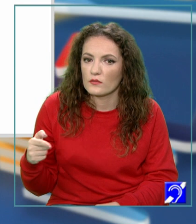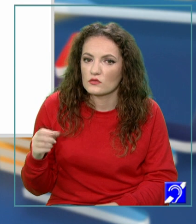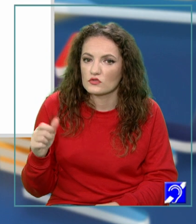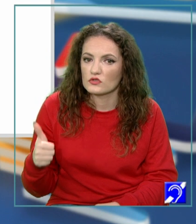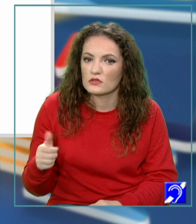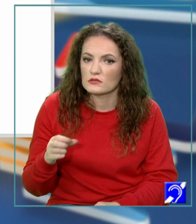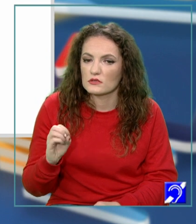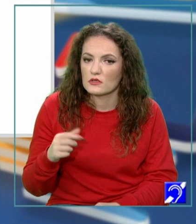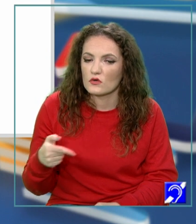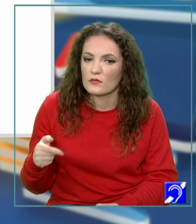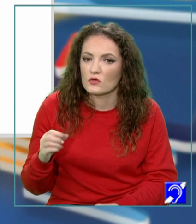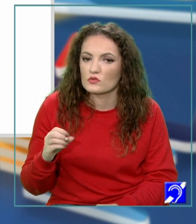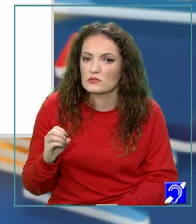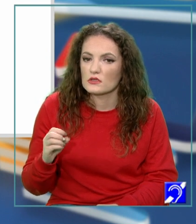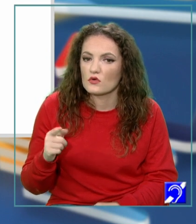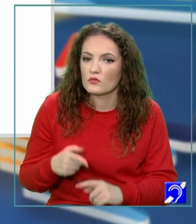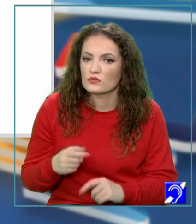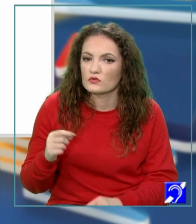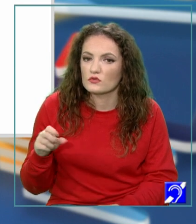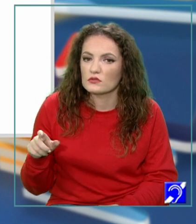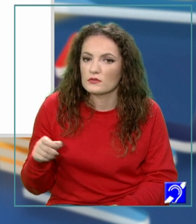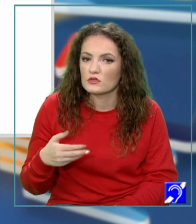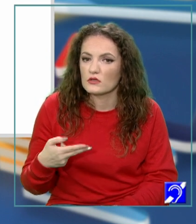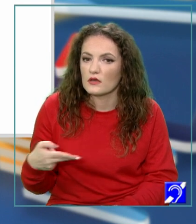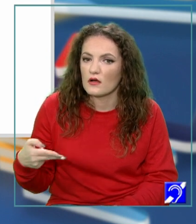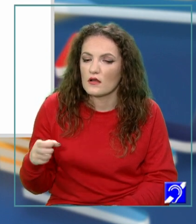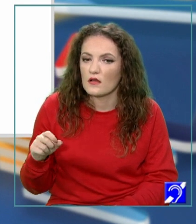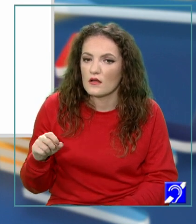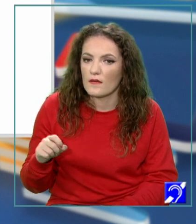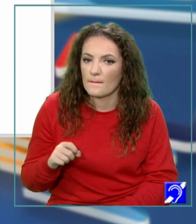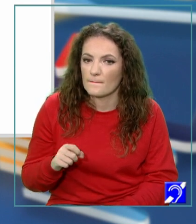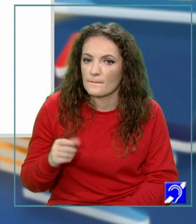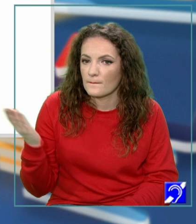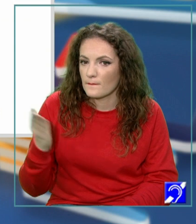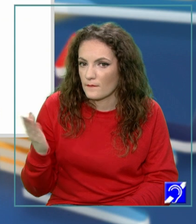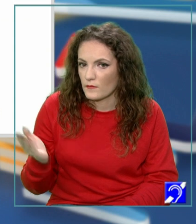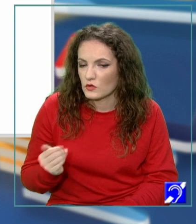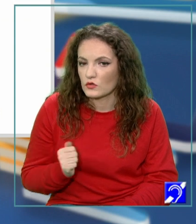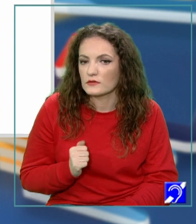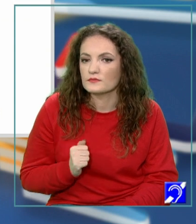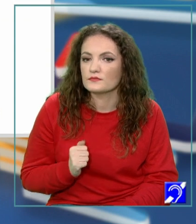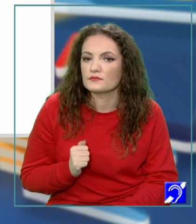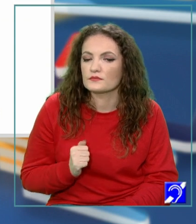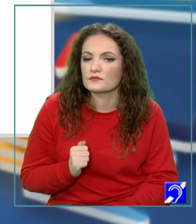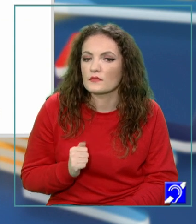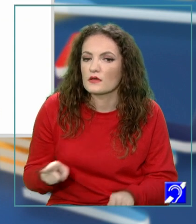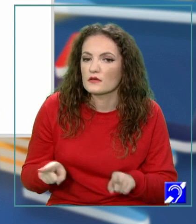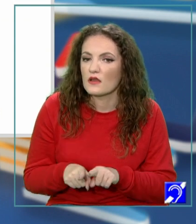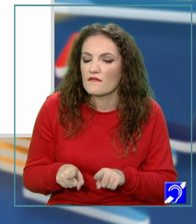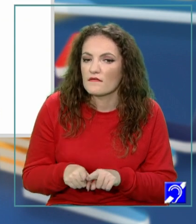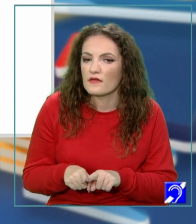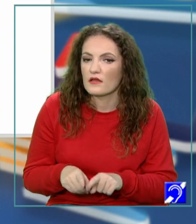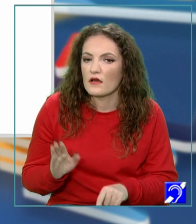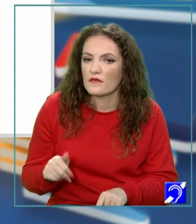Voi obține 12 pe 8 minus 6 pe 12. Aduc la același numitor. Numitorul comun între 8 și 12